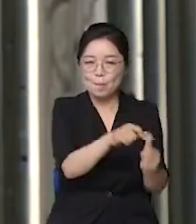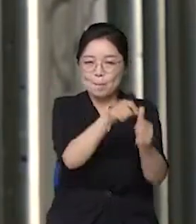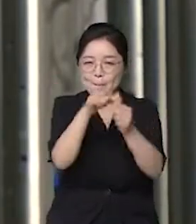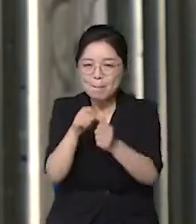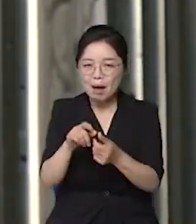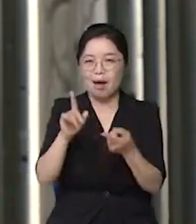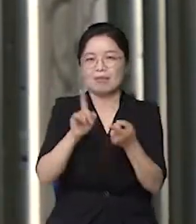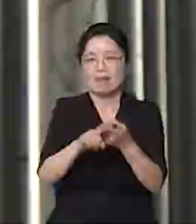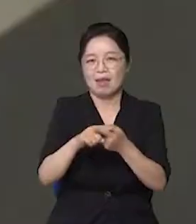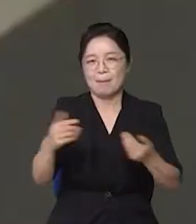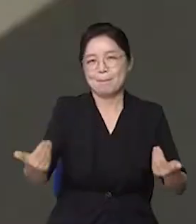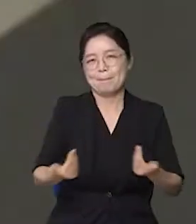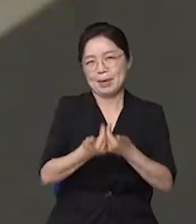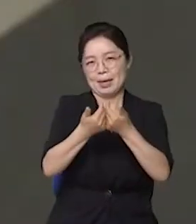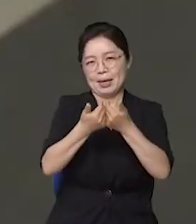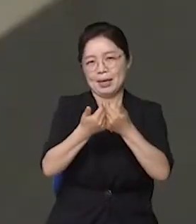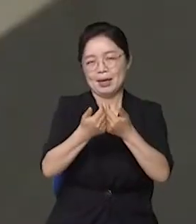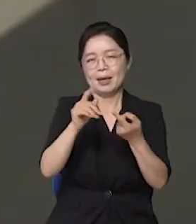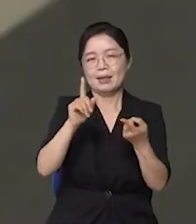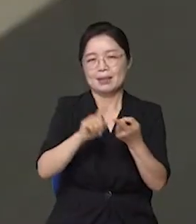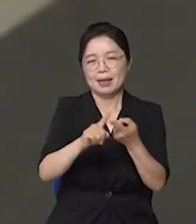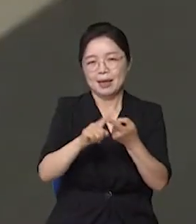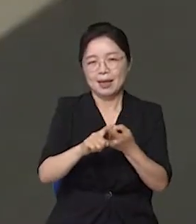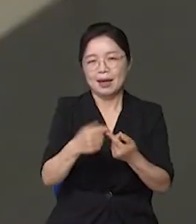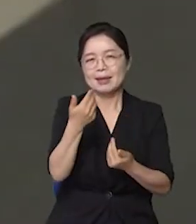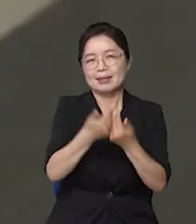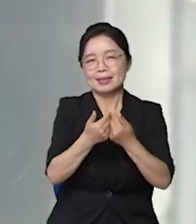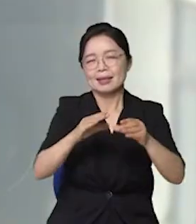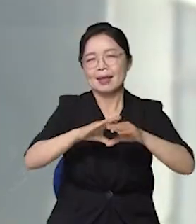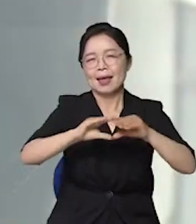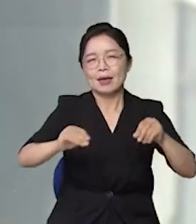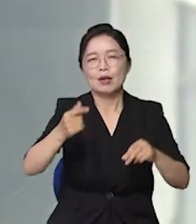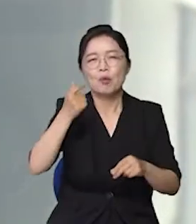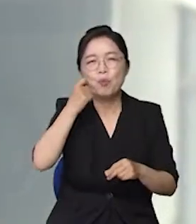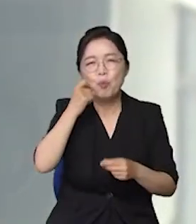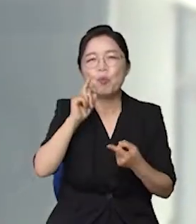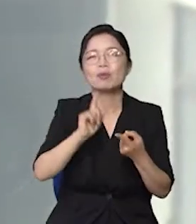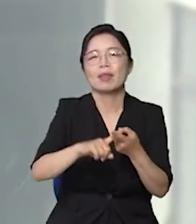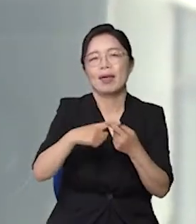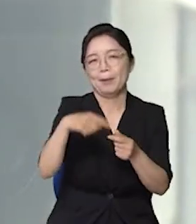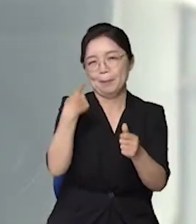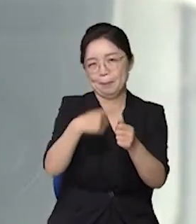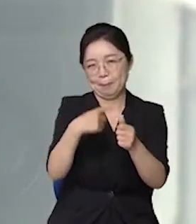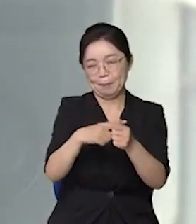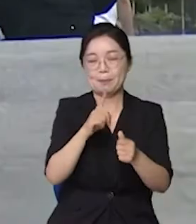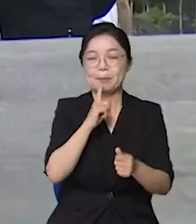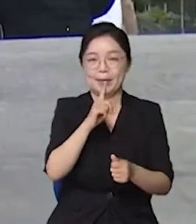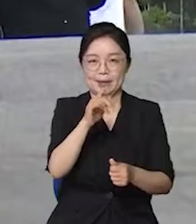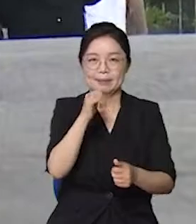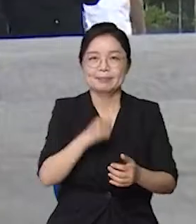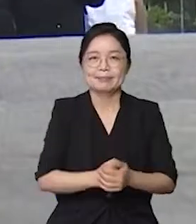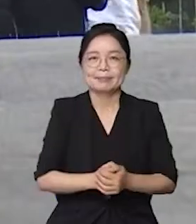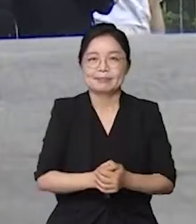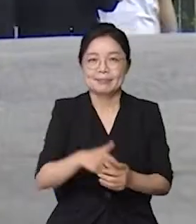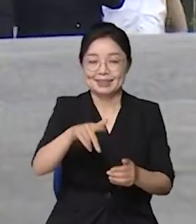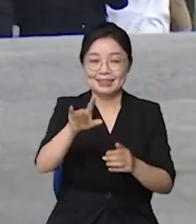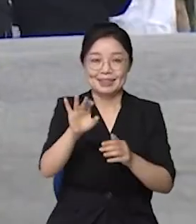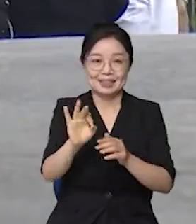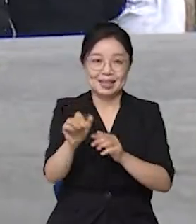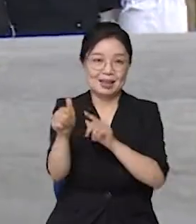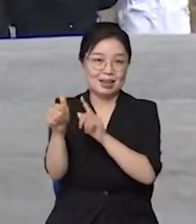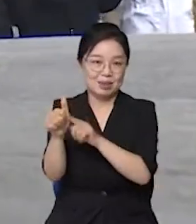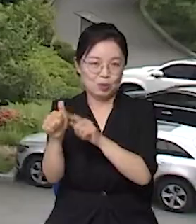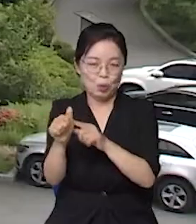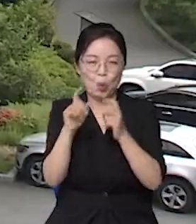사학법인과 대립하는 등 교육계 구성원들 간의 갈등을 해결하지 못했다는 비판도 제기됩니다. 장교육감 역시